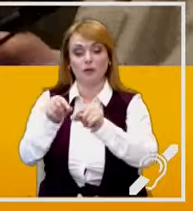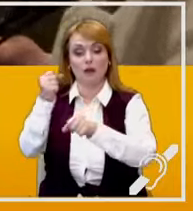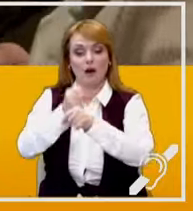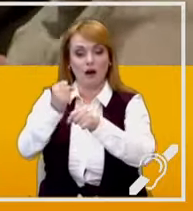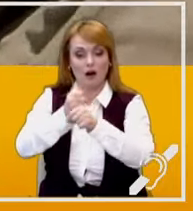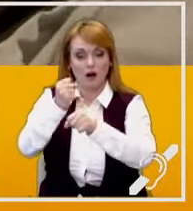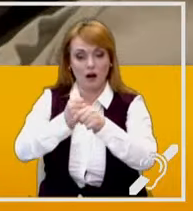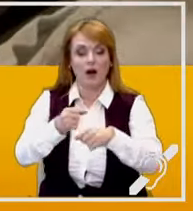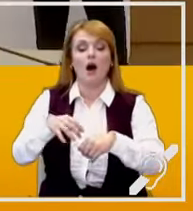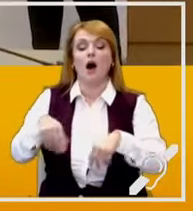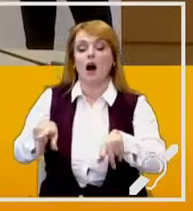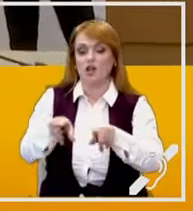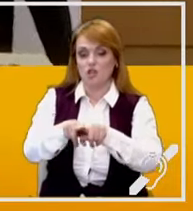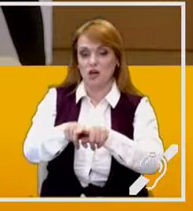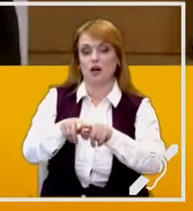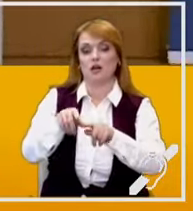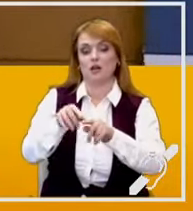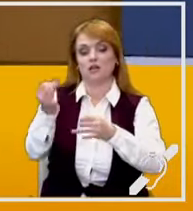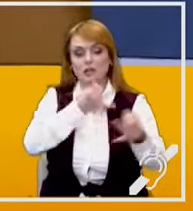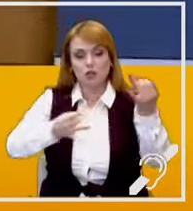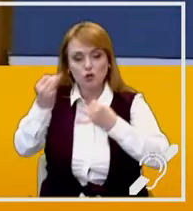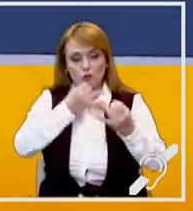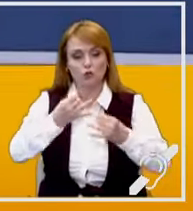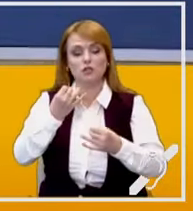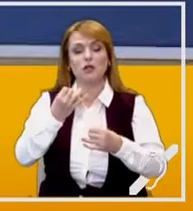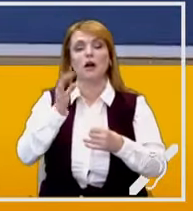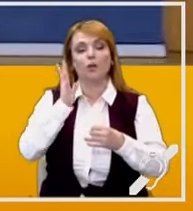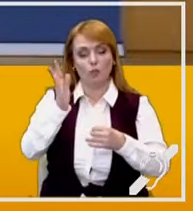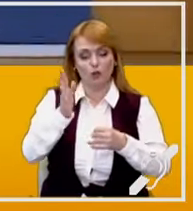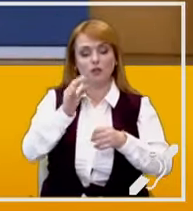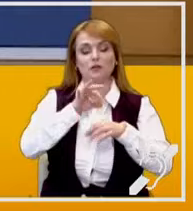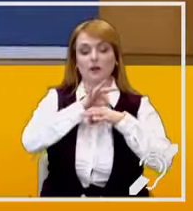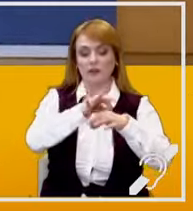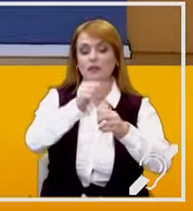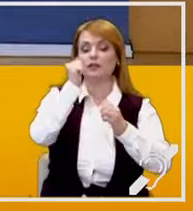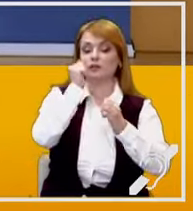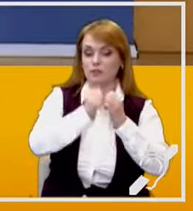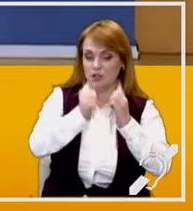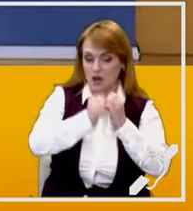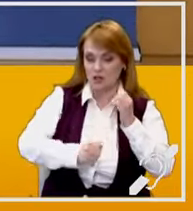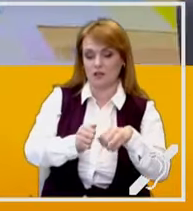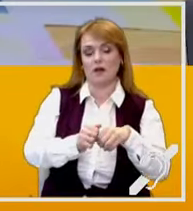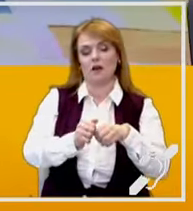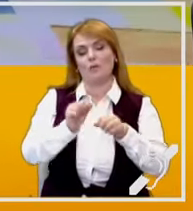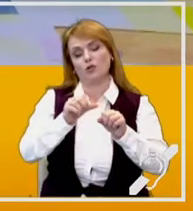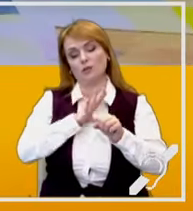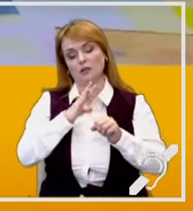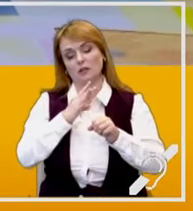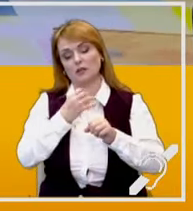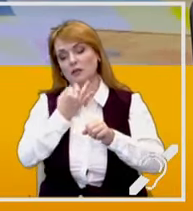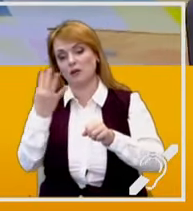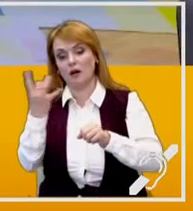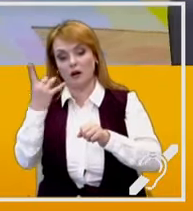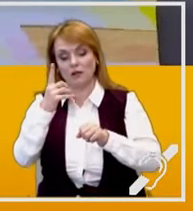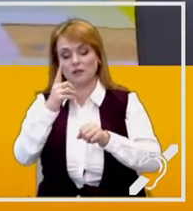loc asemenea discuții și întrevederi săptămânale sau lunare pentru a evalua legislația națională și a stabili diferența față de